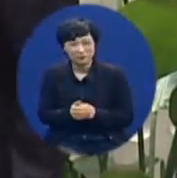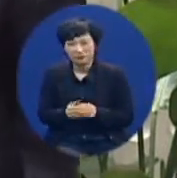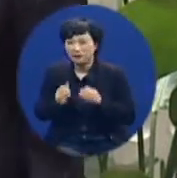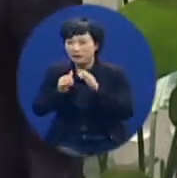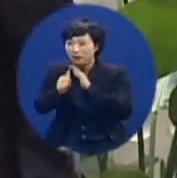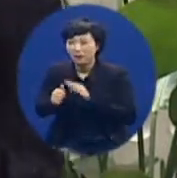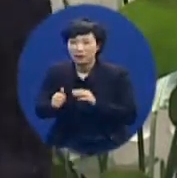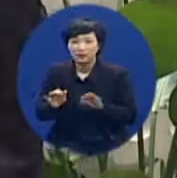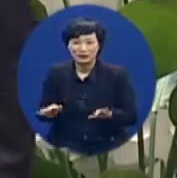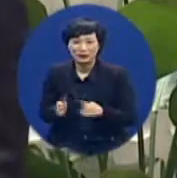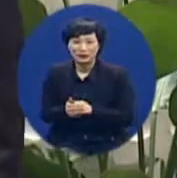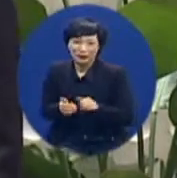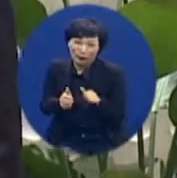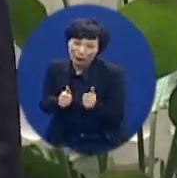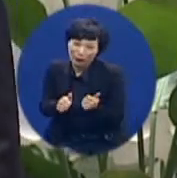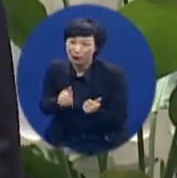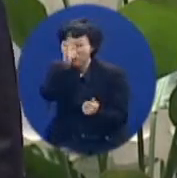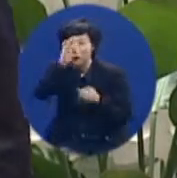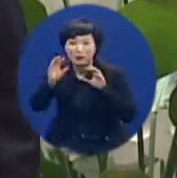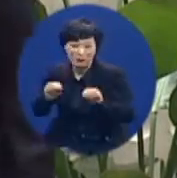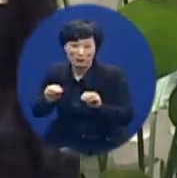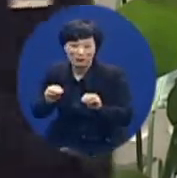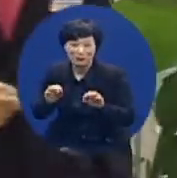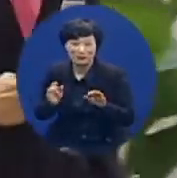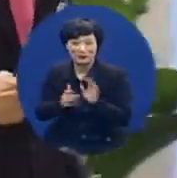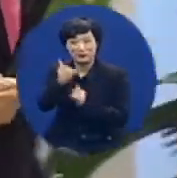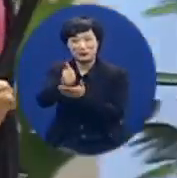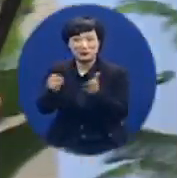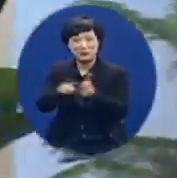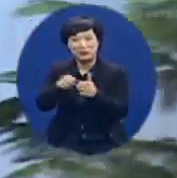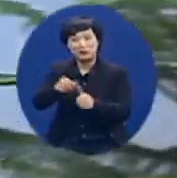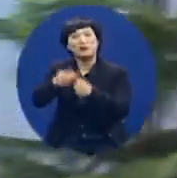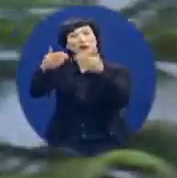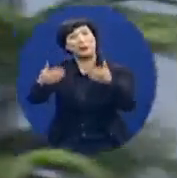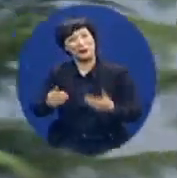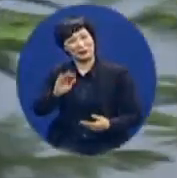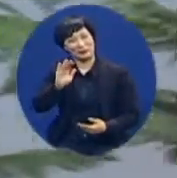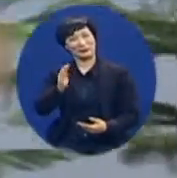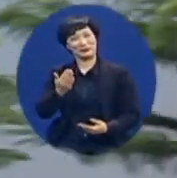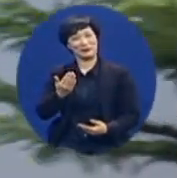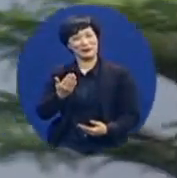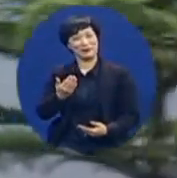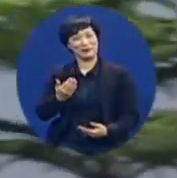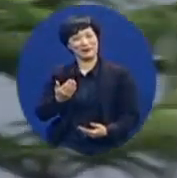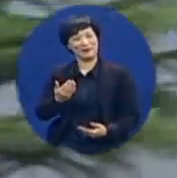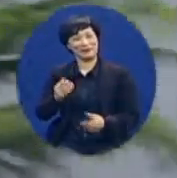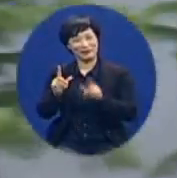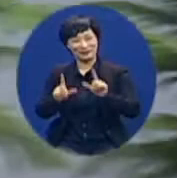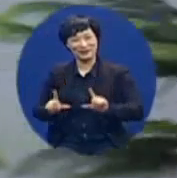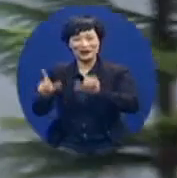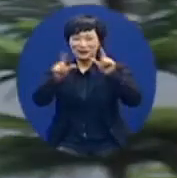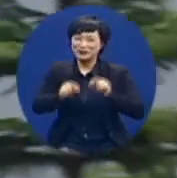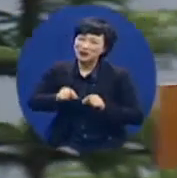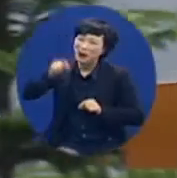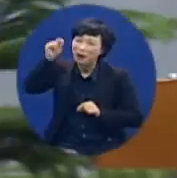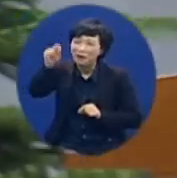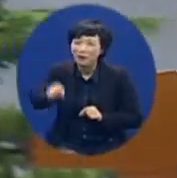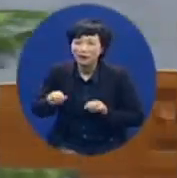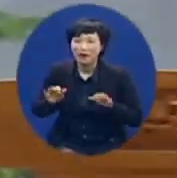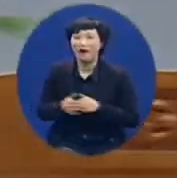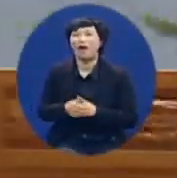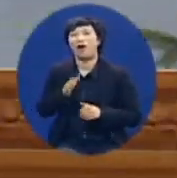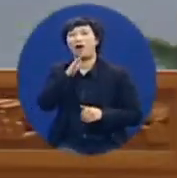죽을 병 고치고 아멘 예수 믿고 구원받고 아멘 야 정말로 그분이